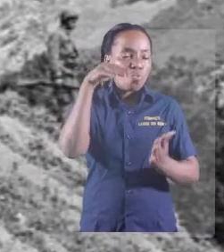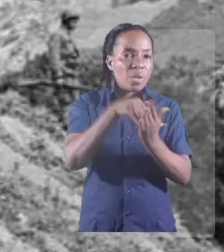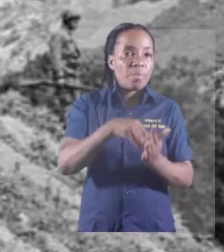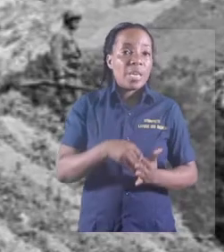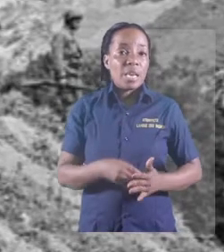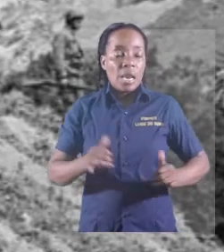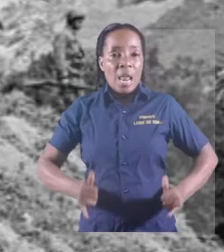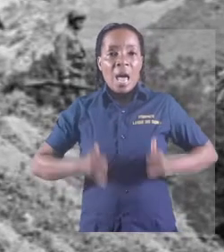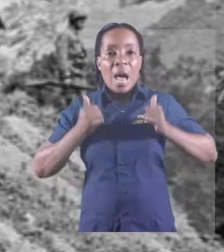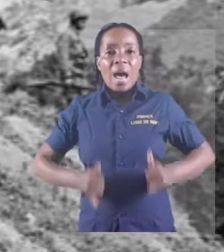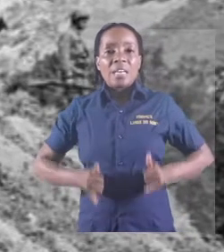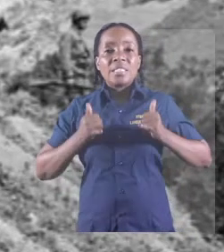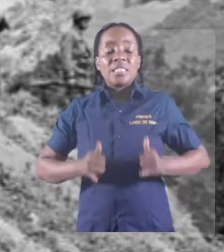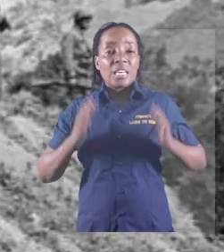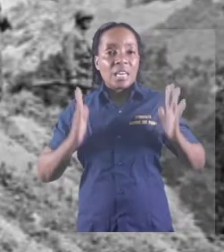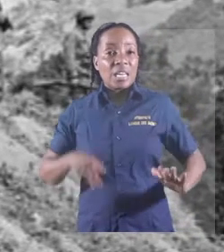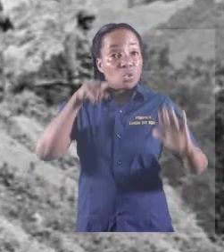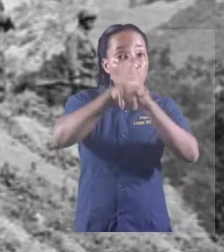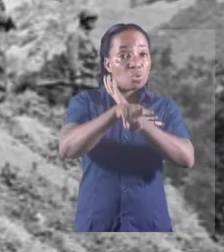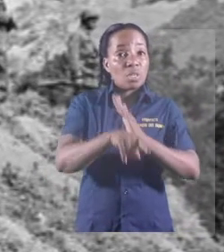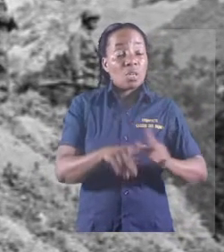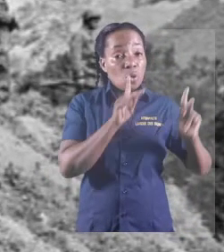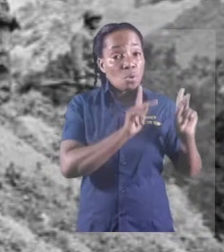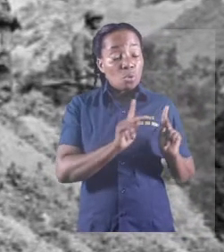coloniale. Les nationalistes, quant à eux,